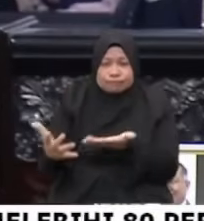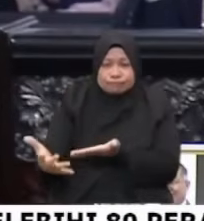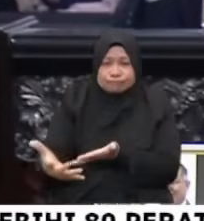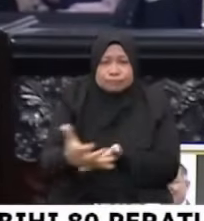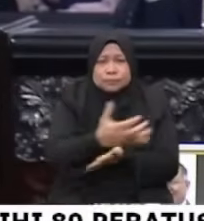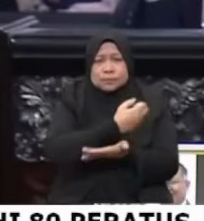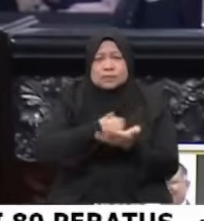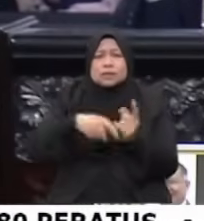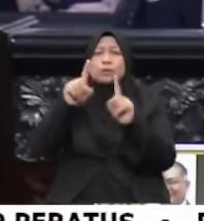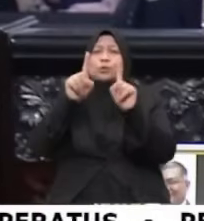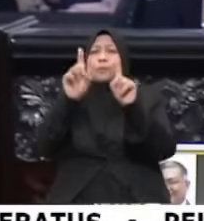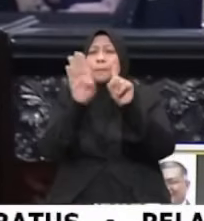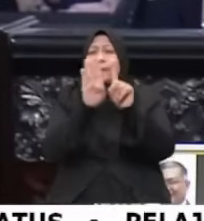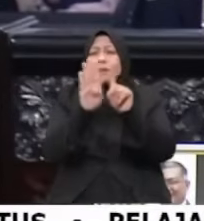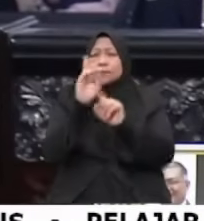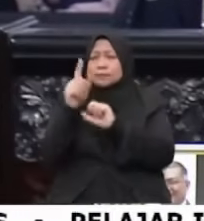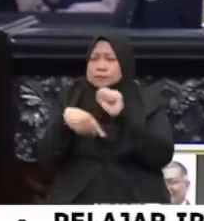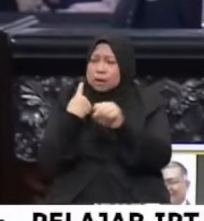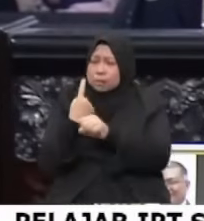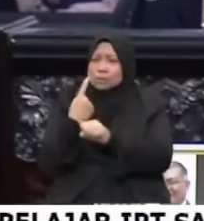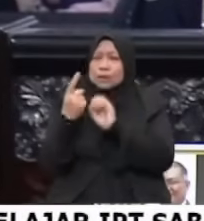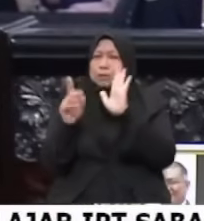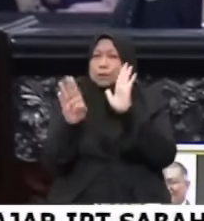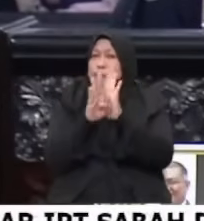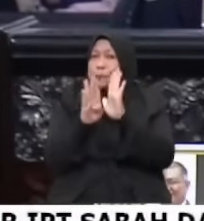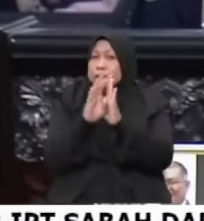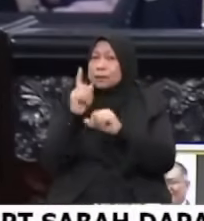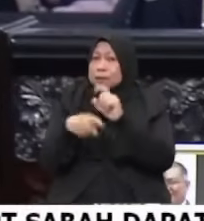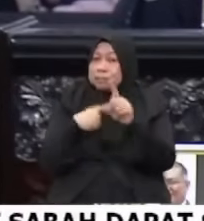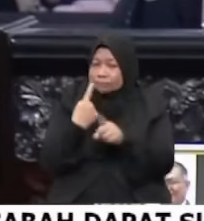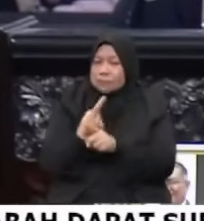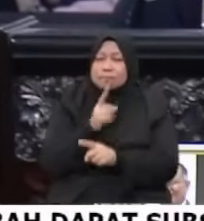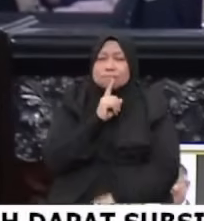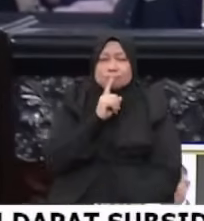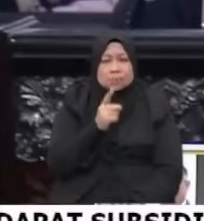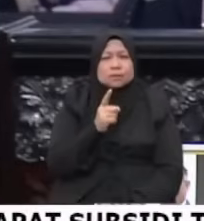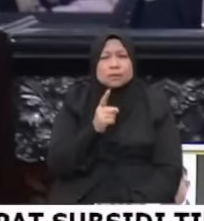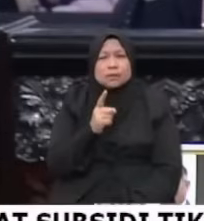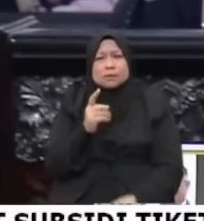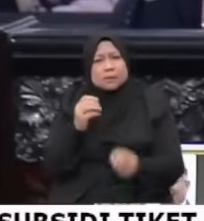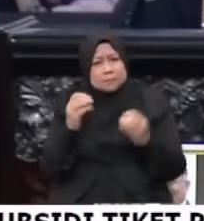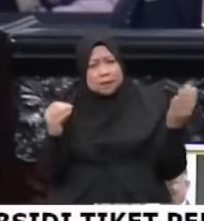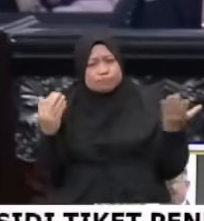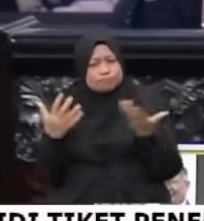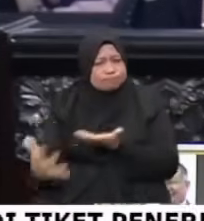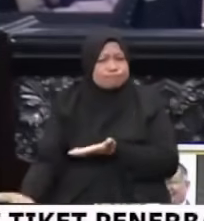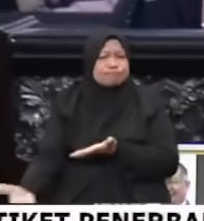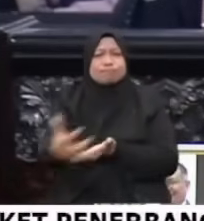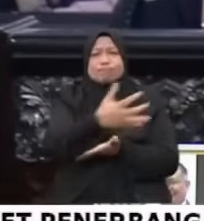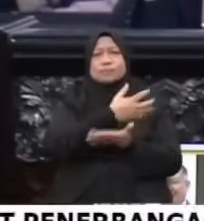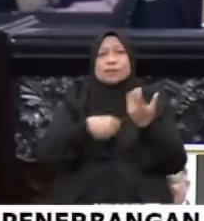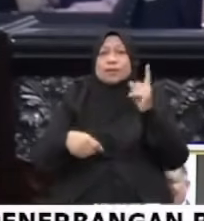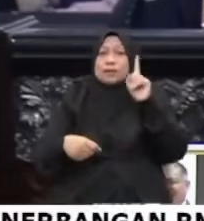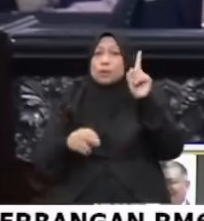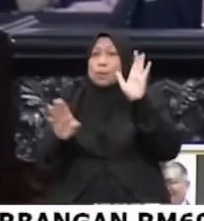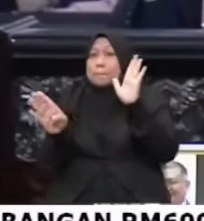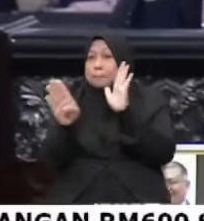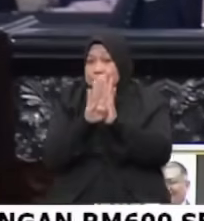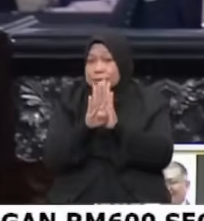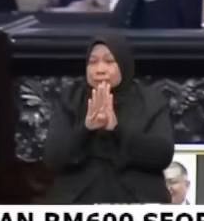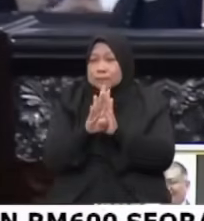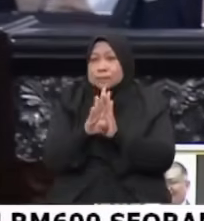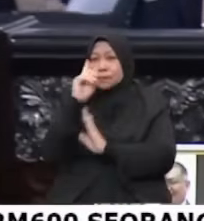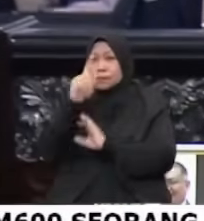R bilion setiap tahun Syarikat Teknologi Malaysia yang berhasil R bilion